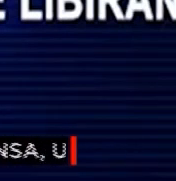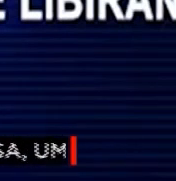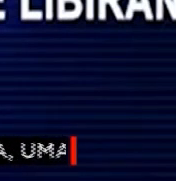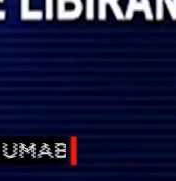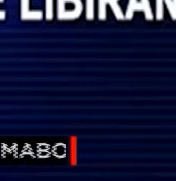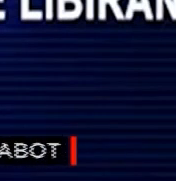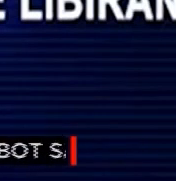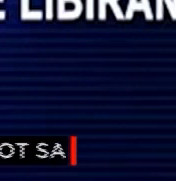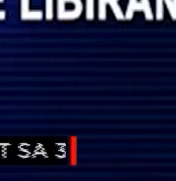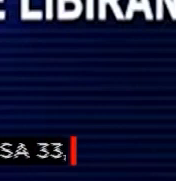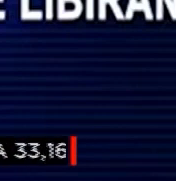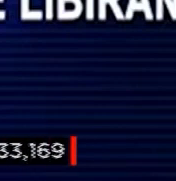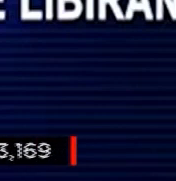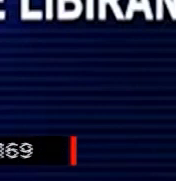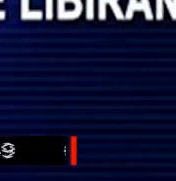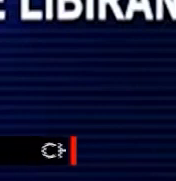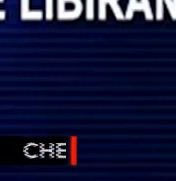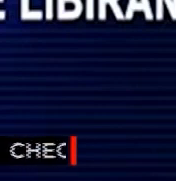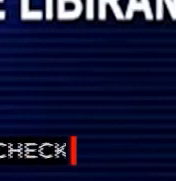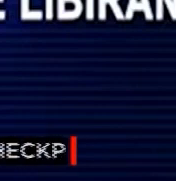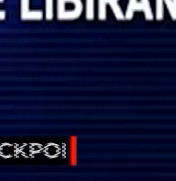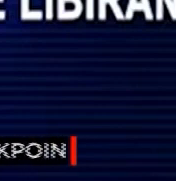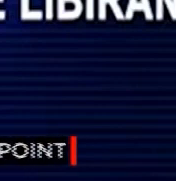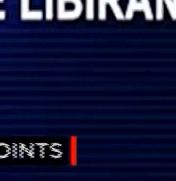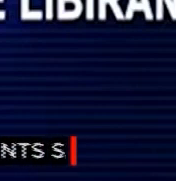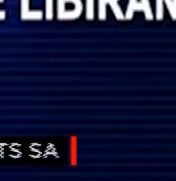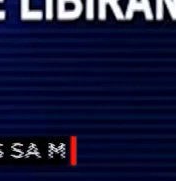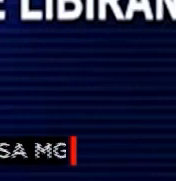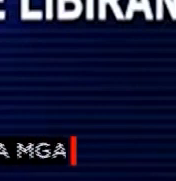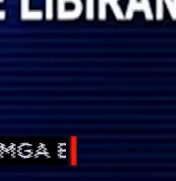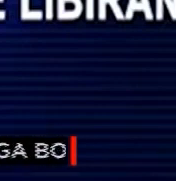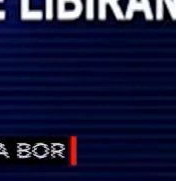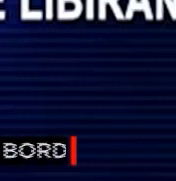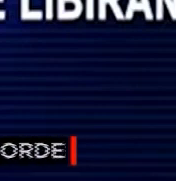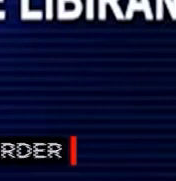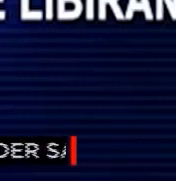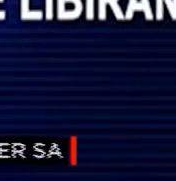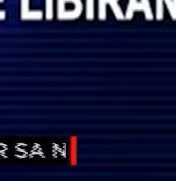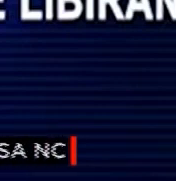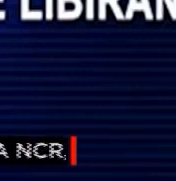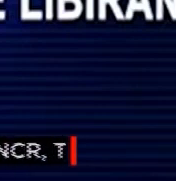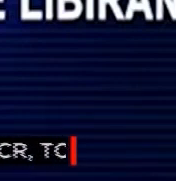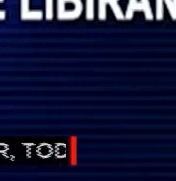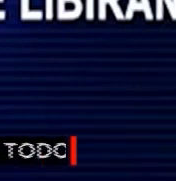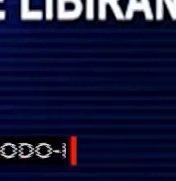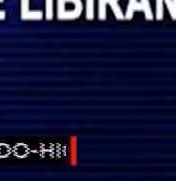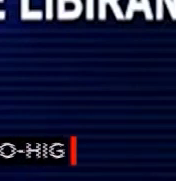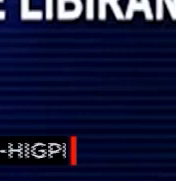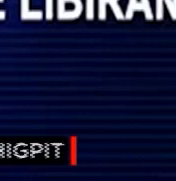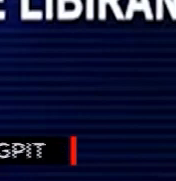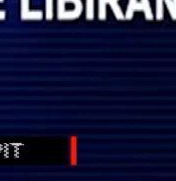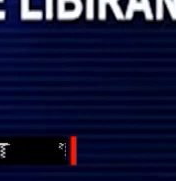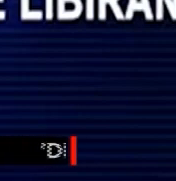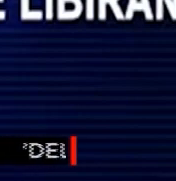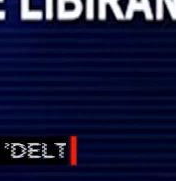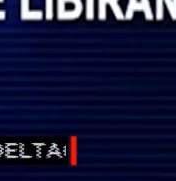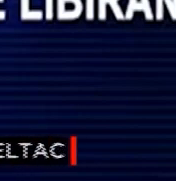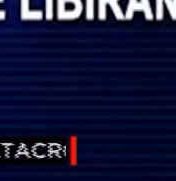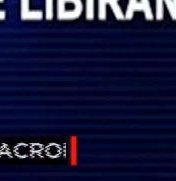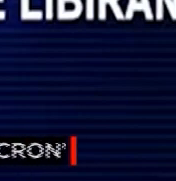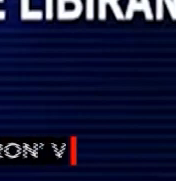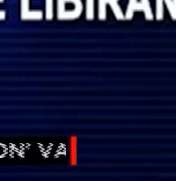dati, iba-ibang pangalan lang yung ginagamit. Tapos sinasabi nila sa akin na may NBI clearance. So sabi ko, ipadala nyo yung NBI clearance sa